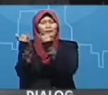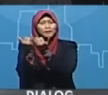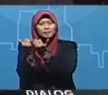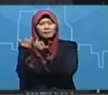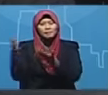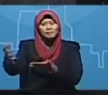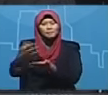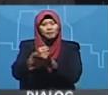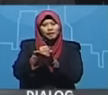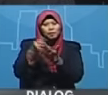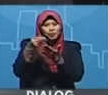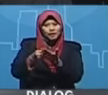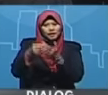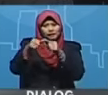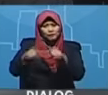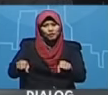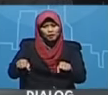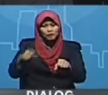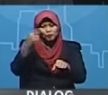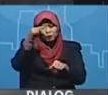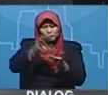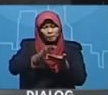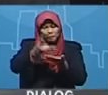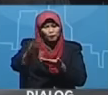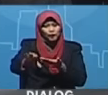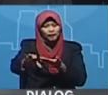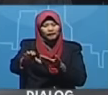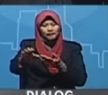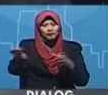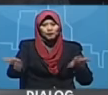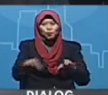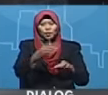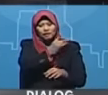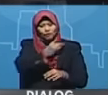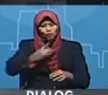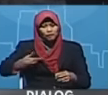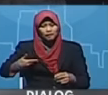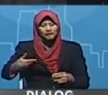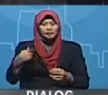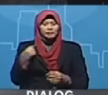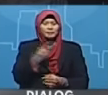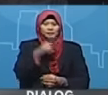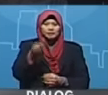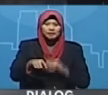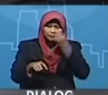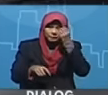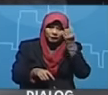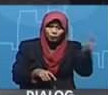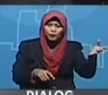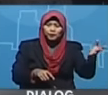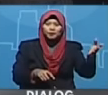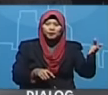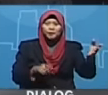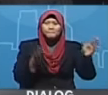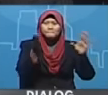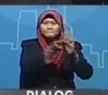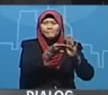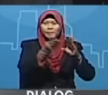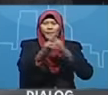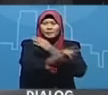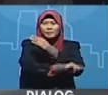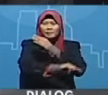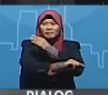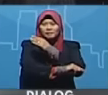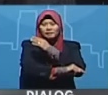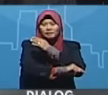syarikat-syarikat yang mengambil deposit untuk pelaburan, untuk melaksanakan umrah. Jadi kita pun maklumkan dan buat channelkan kepada Bank Negara. Okay.